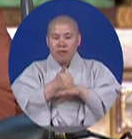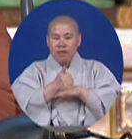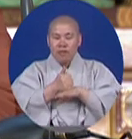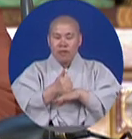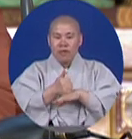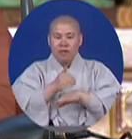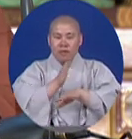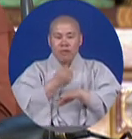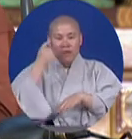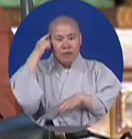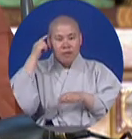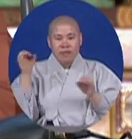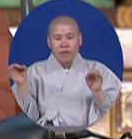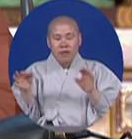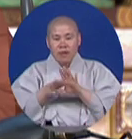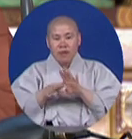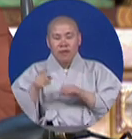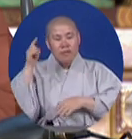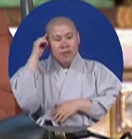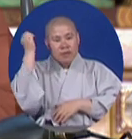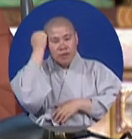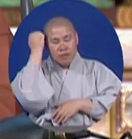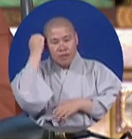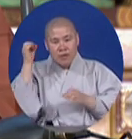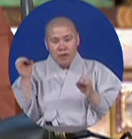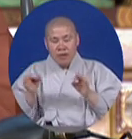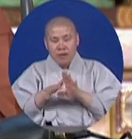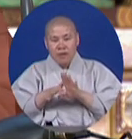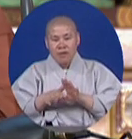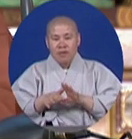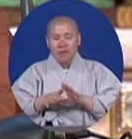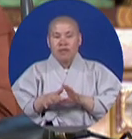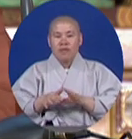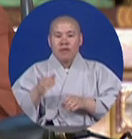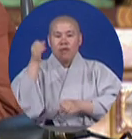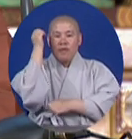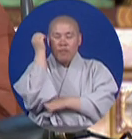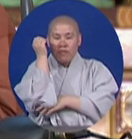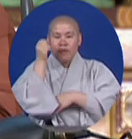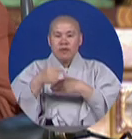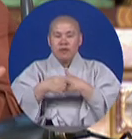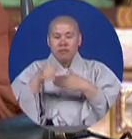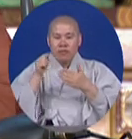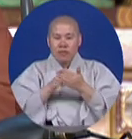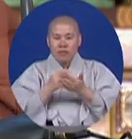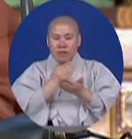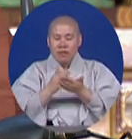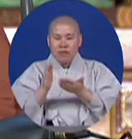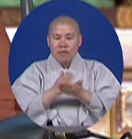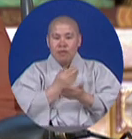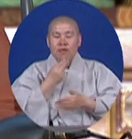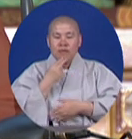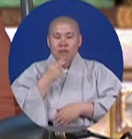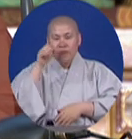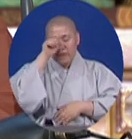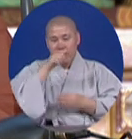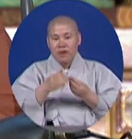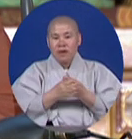망상도 없어지고 번뇌도 없어지고 그 본심이라고 할 것도 따로 없고 그냥 하나가 되는